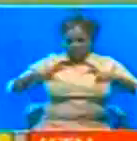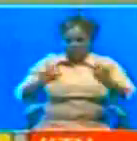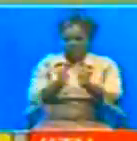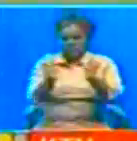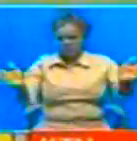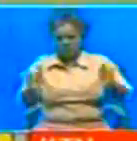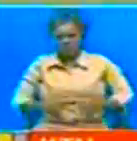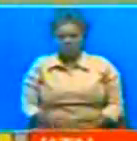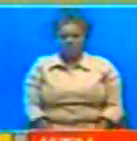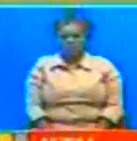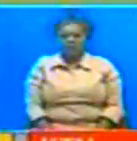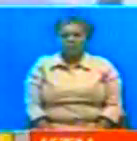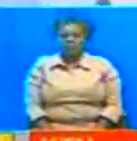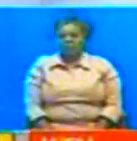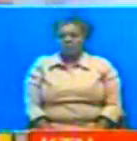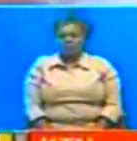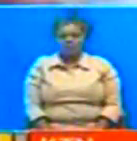na maelezo zaidi.